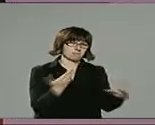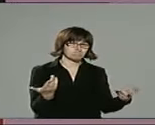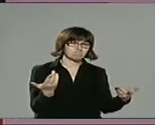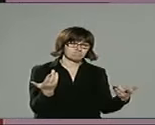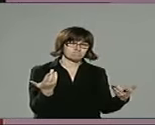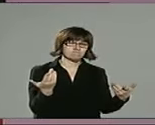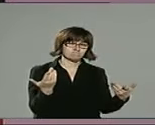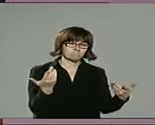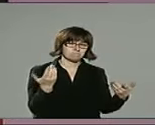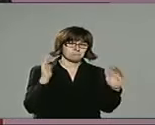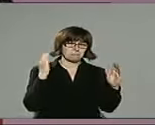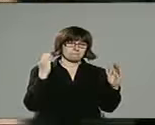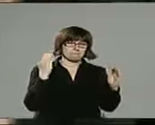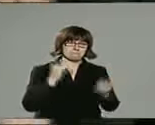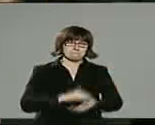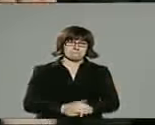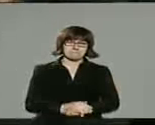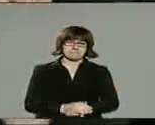und Genossen.